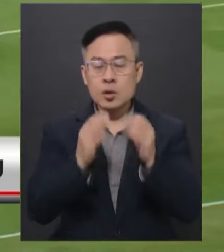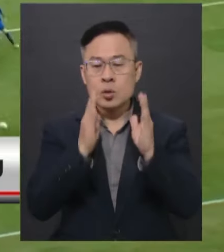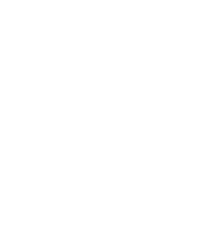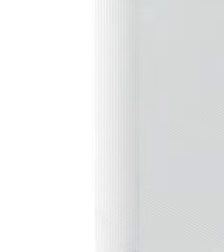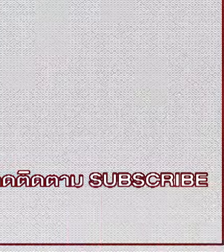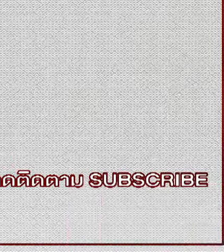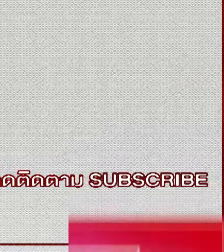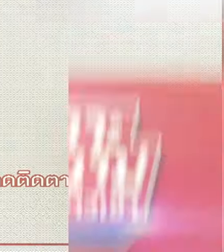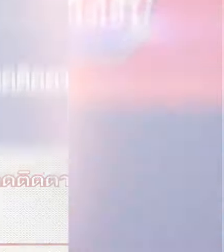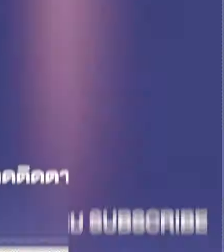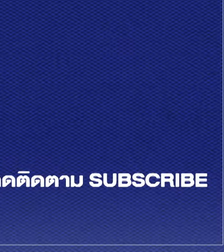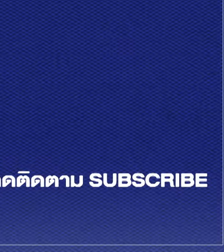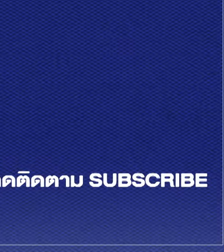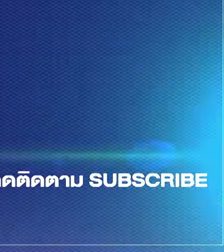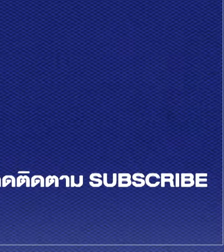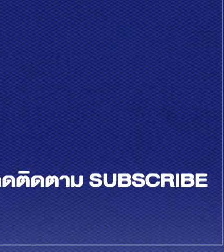ๆ